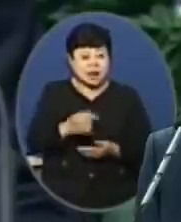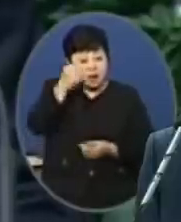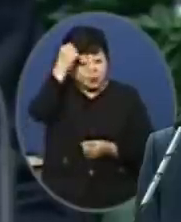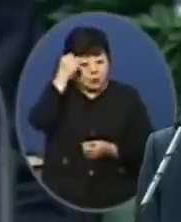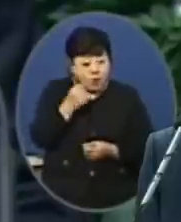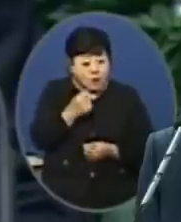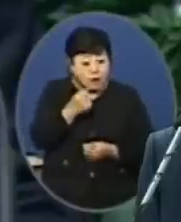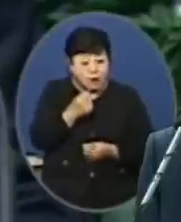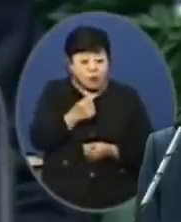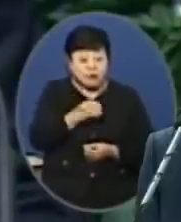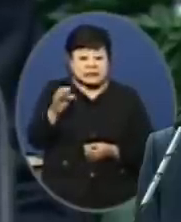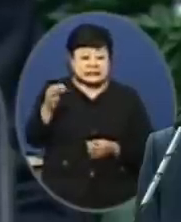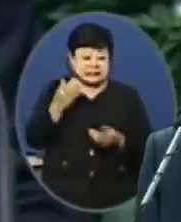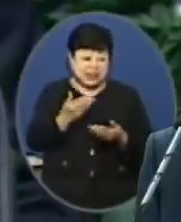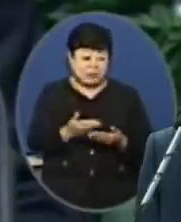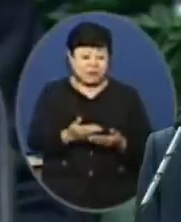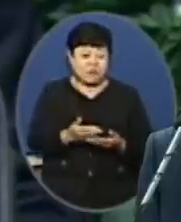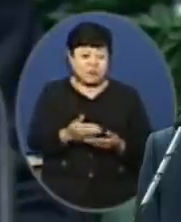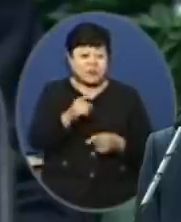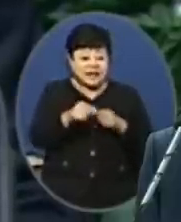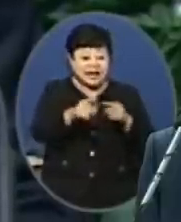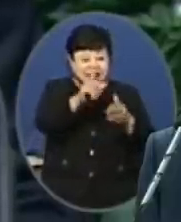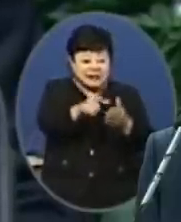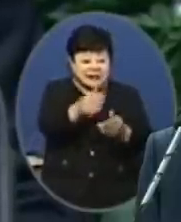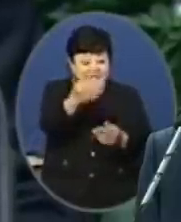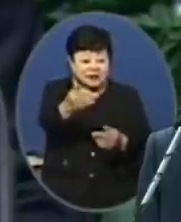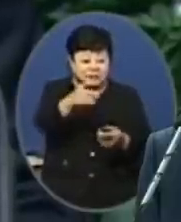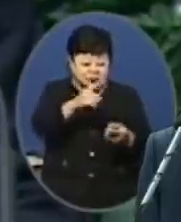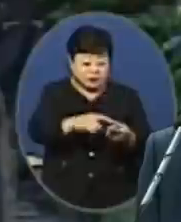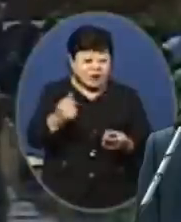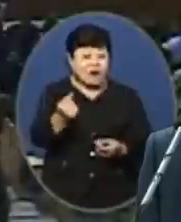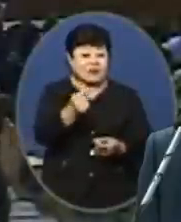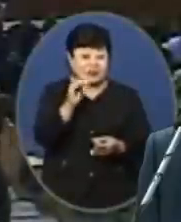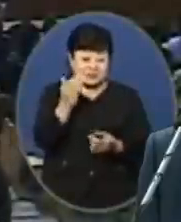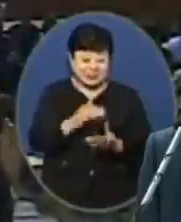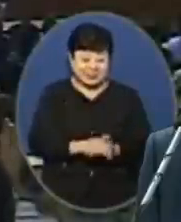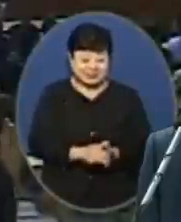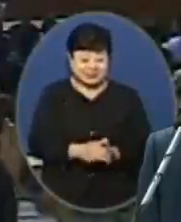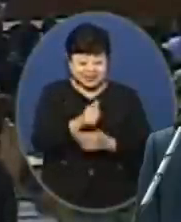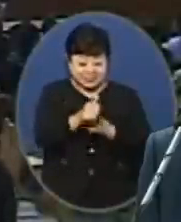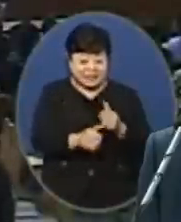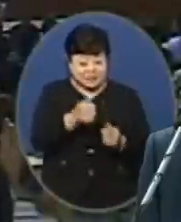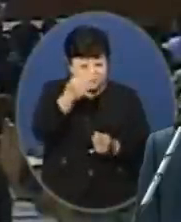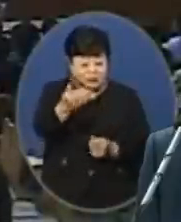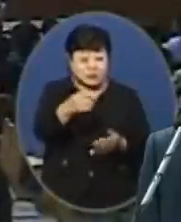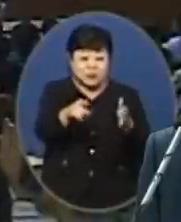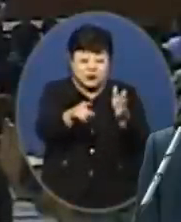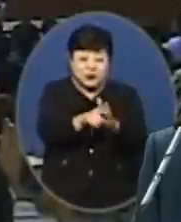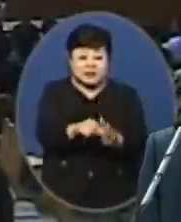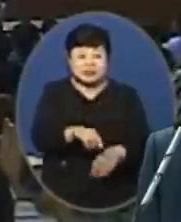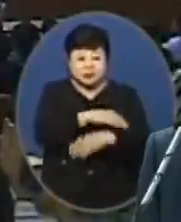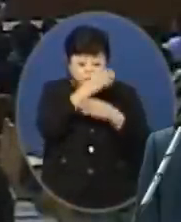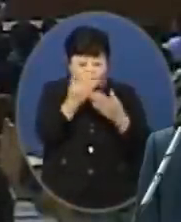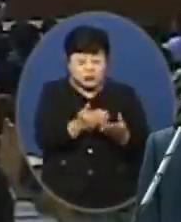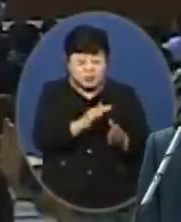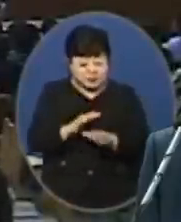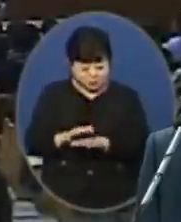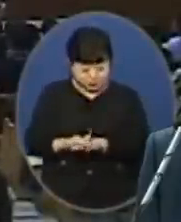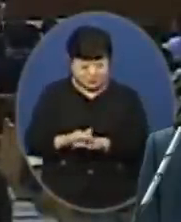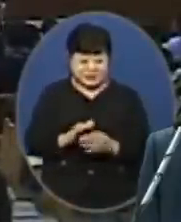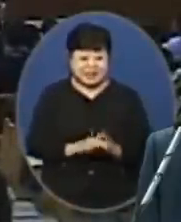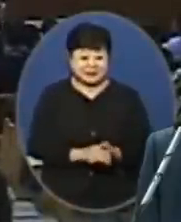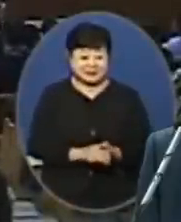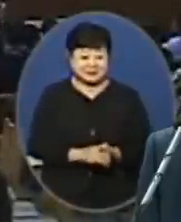외우고 시인하고 나가면 여러분 것이 되는 것입니다. 하나님은 여러분을 위해서 모든 것을 예비해 놓은